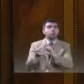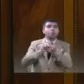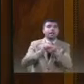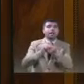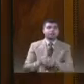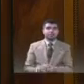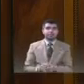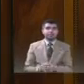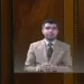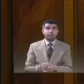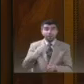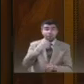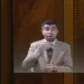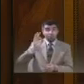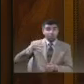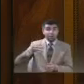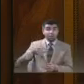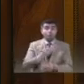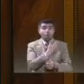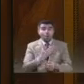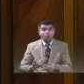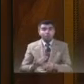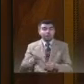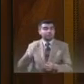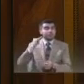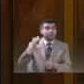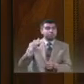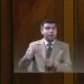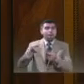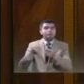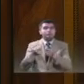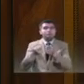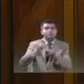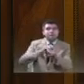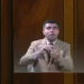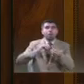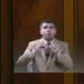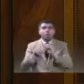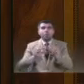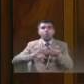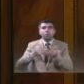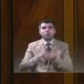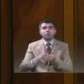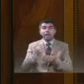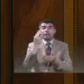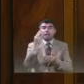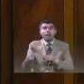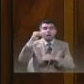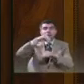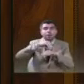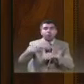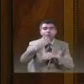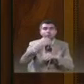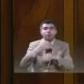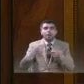كيبين بأن الحكومة كتأمن بالتأثير وبالأهمية ديال الاستثمار. النقطة الثالثة هي